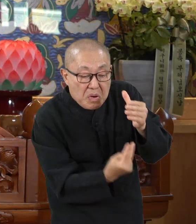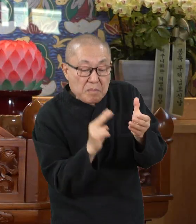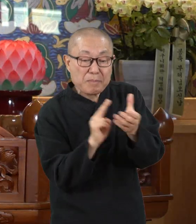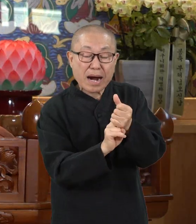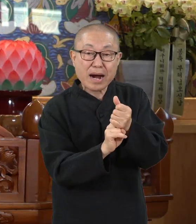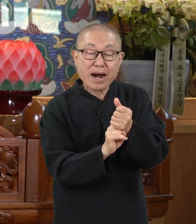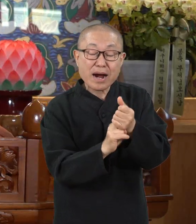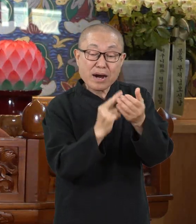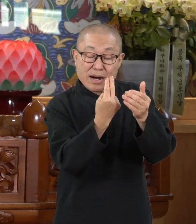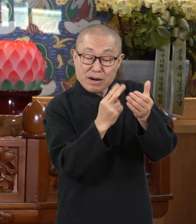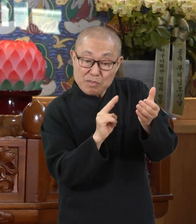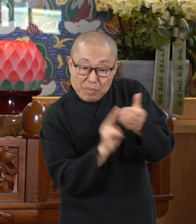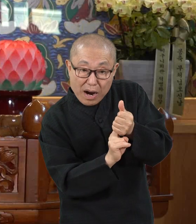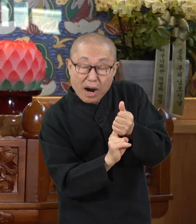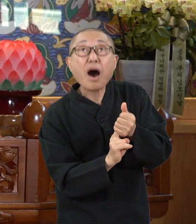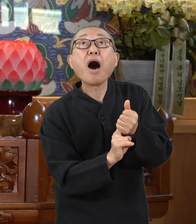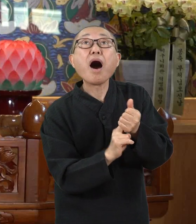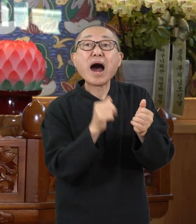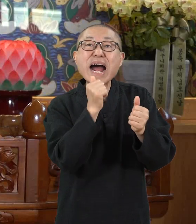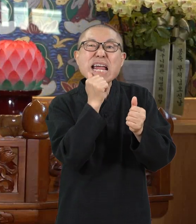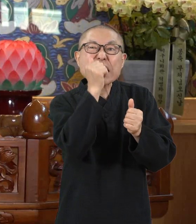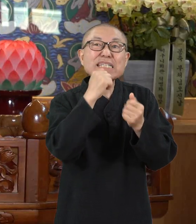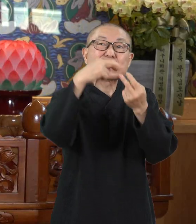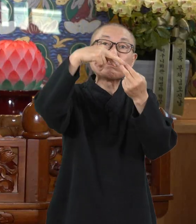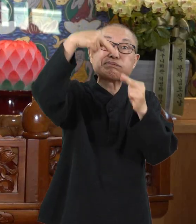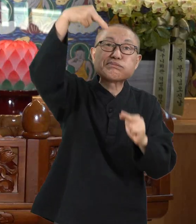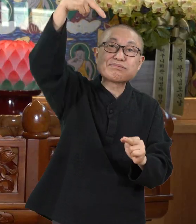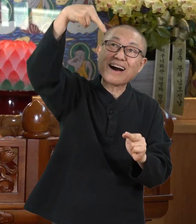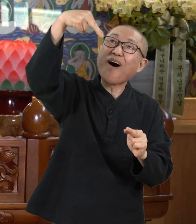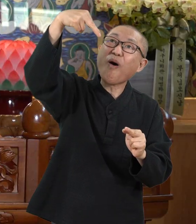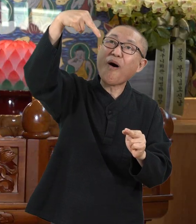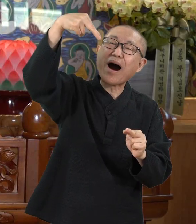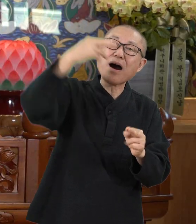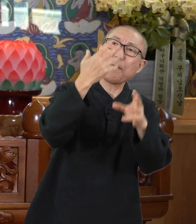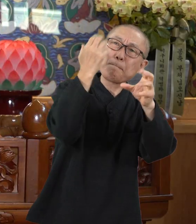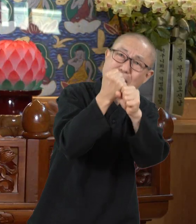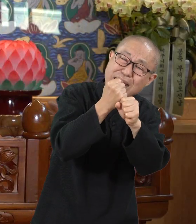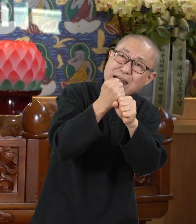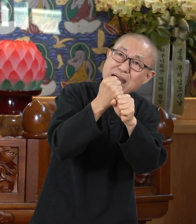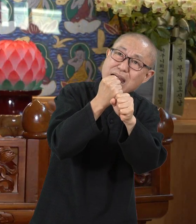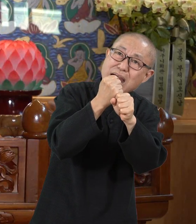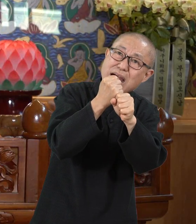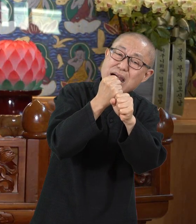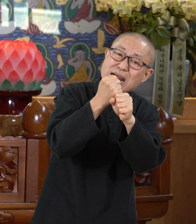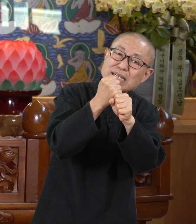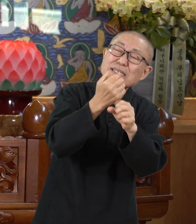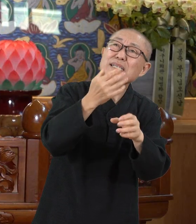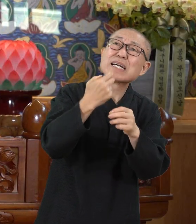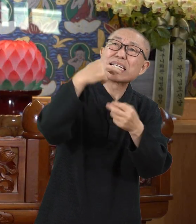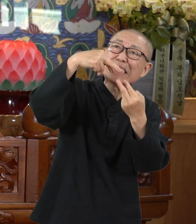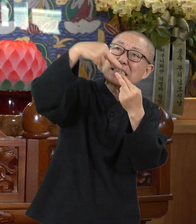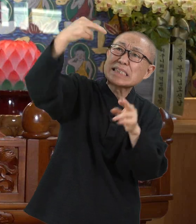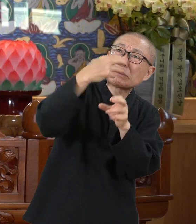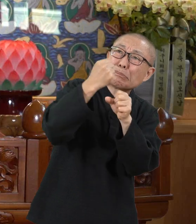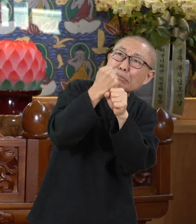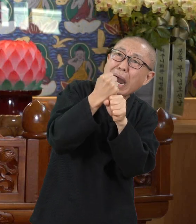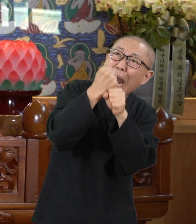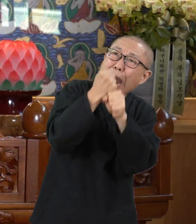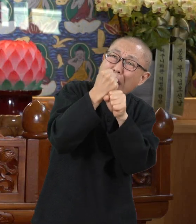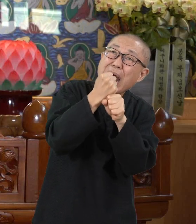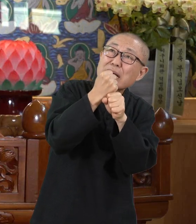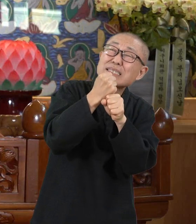보니까 칡렁쿨이 하나 있고 거기에 너무나 다 잘 아시는 안수정등 이야기입니다. 그래서 흰지